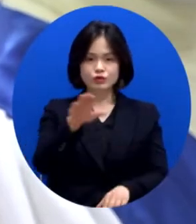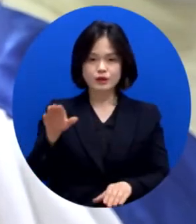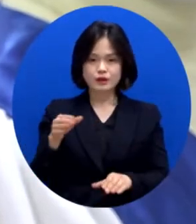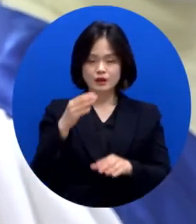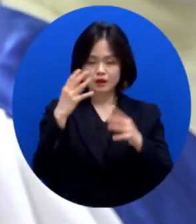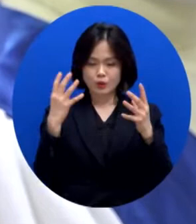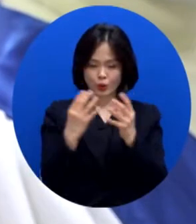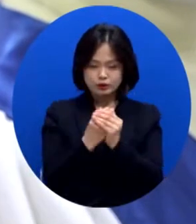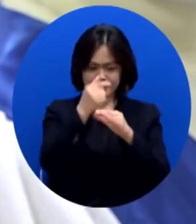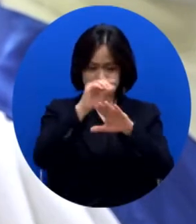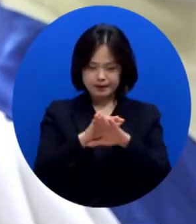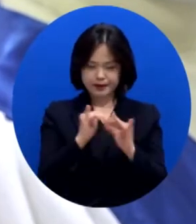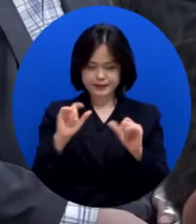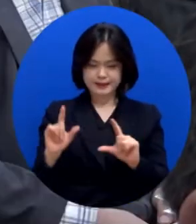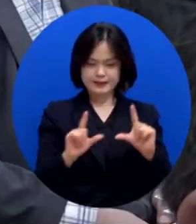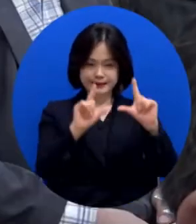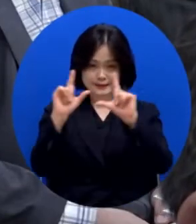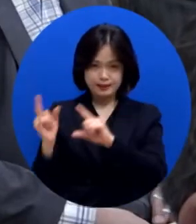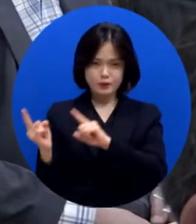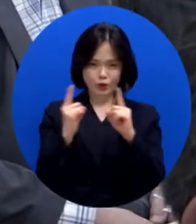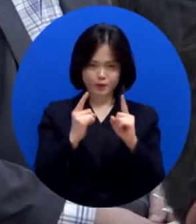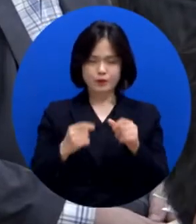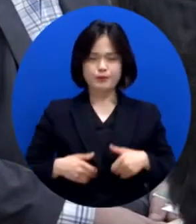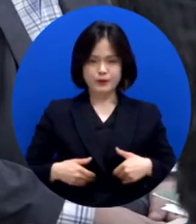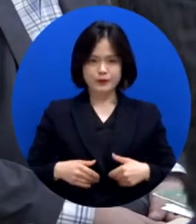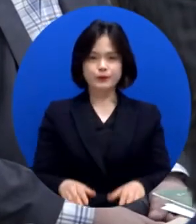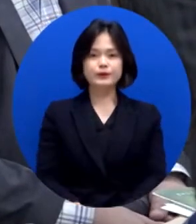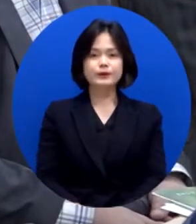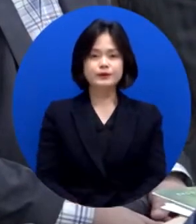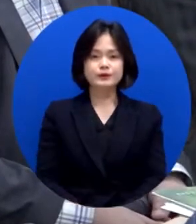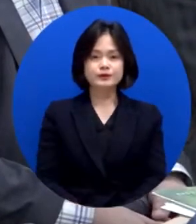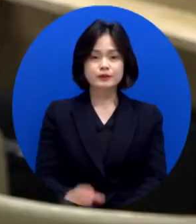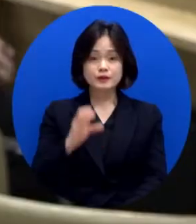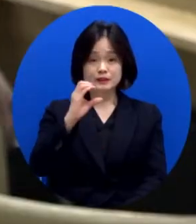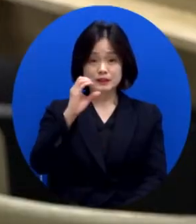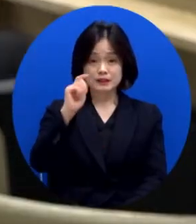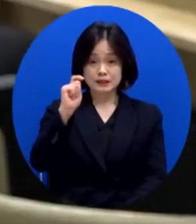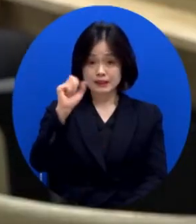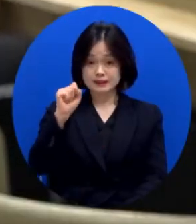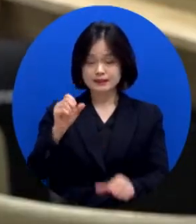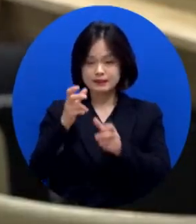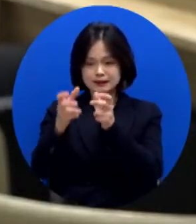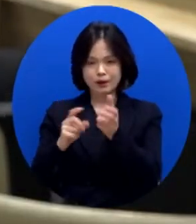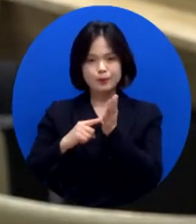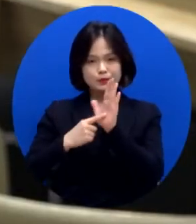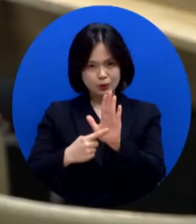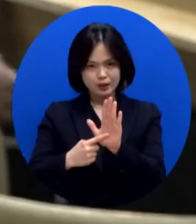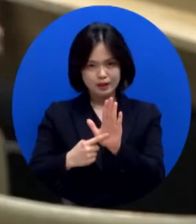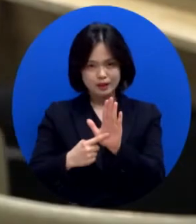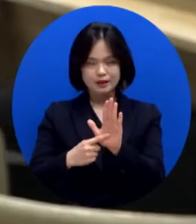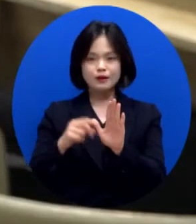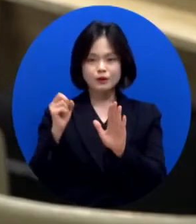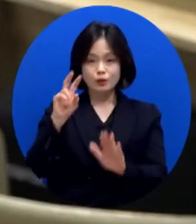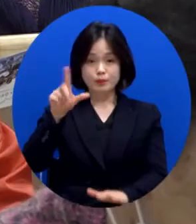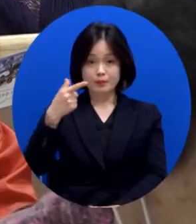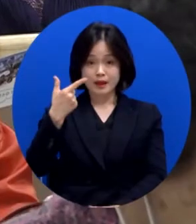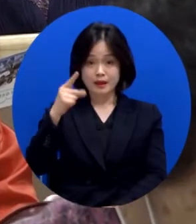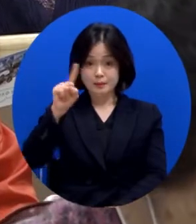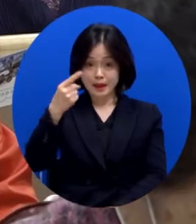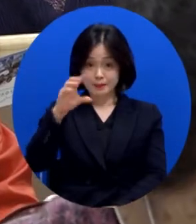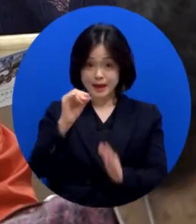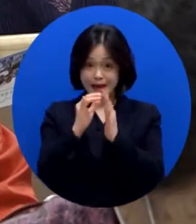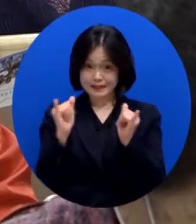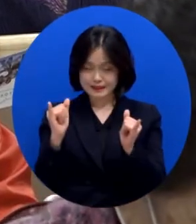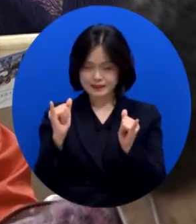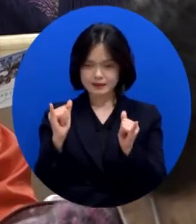강조했습니다 여 cts 의 선교 사역 속에 와 100만인 약정 순서도 가졌습니다 아울러 cts 의 100만